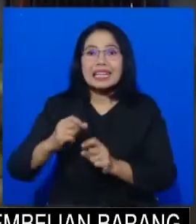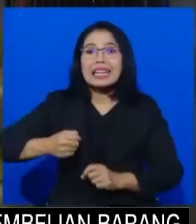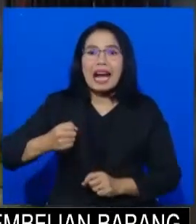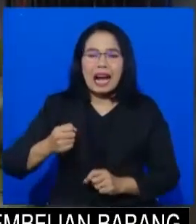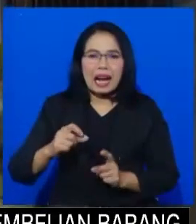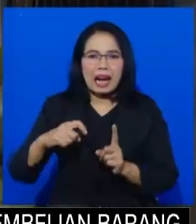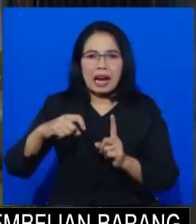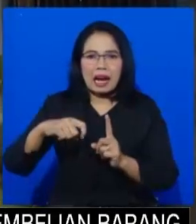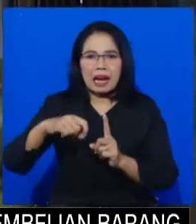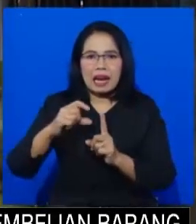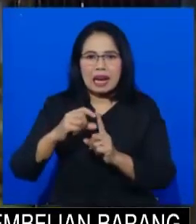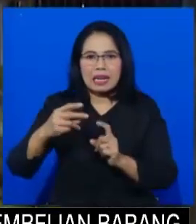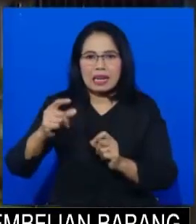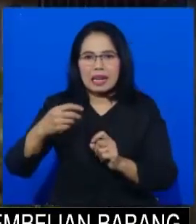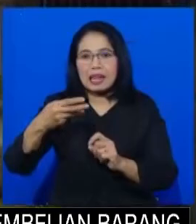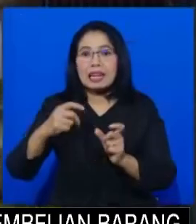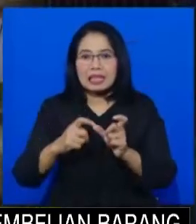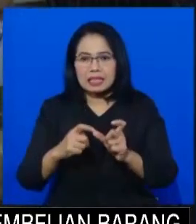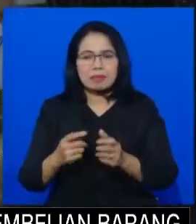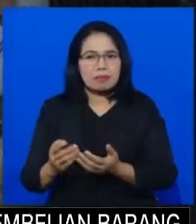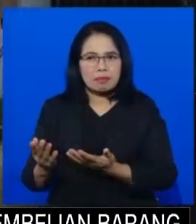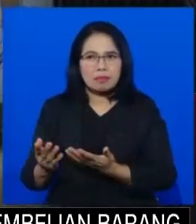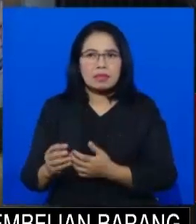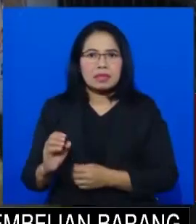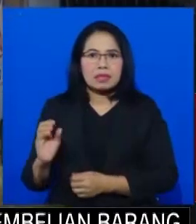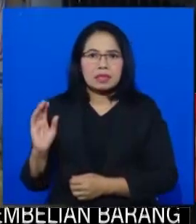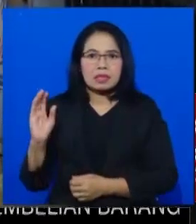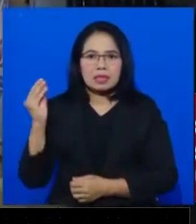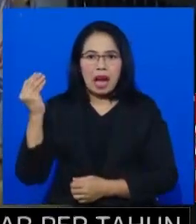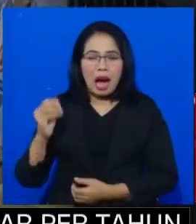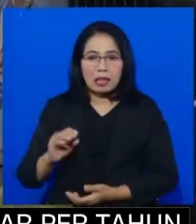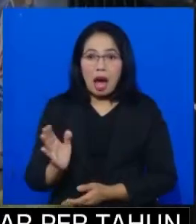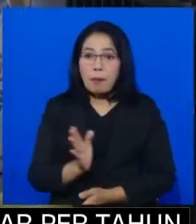akses ke pipa Pamjaya atau perusahaan air minum Jaya.